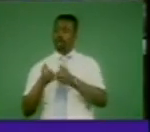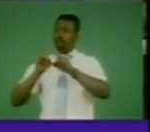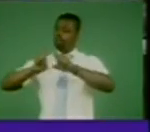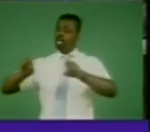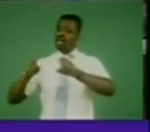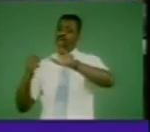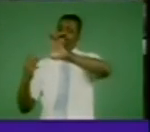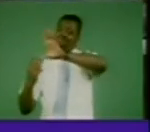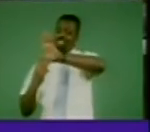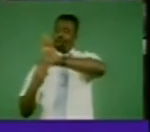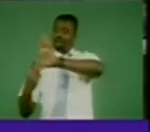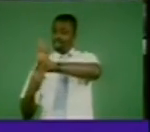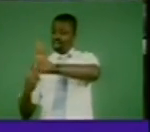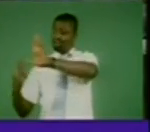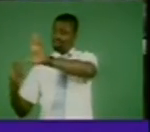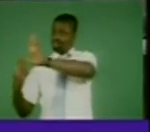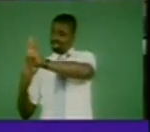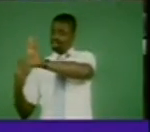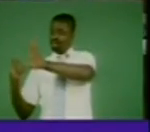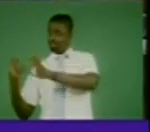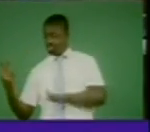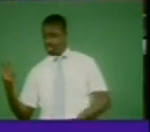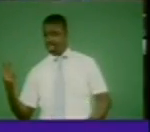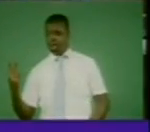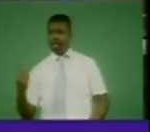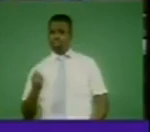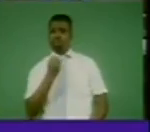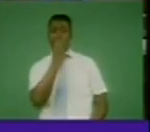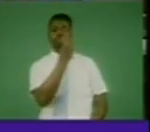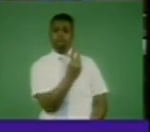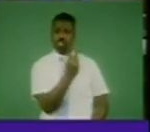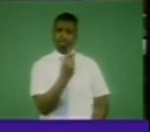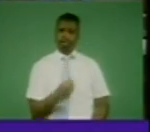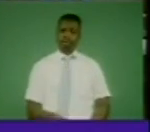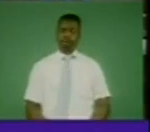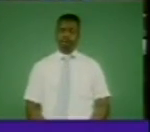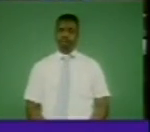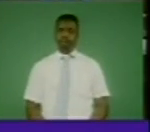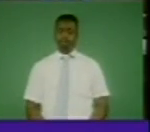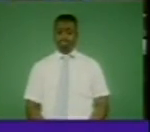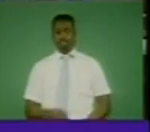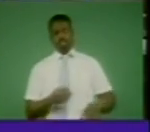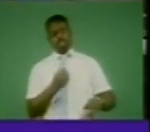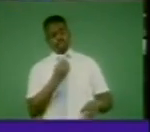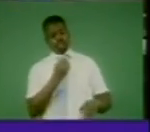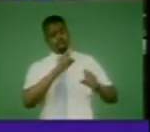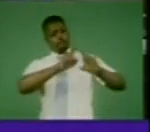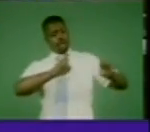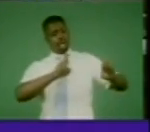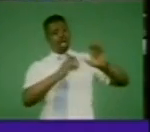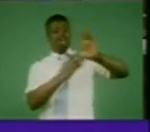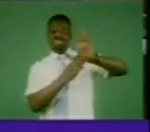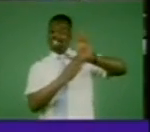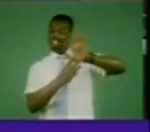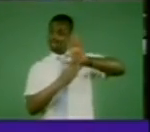2 na ibara ya 94 na 95 kura 2, ibara ya 93 kura 4